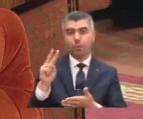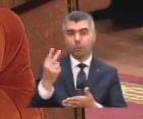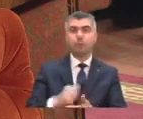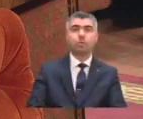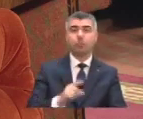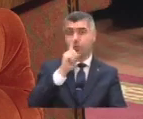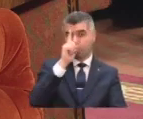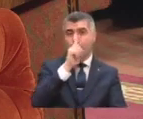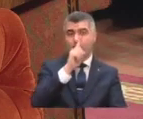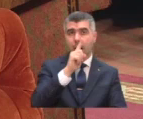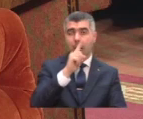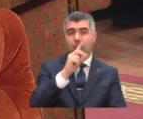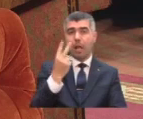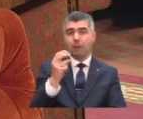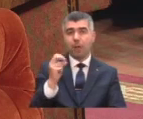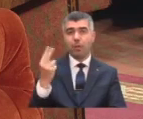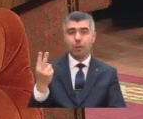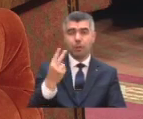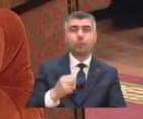هذا العام 2022